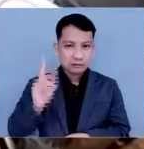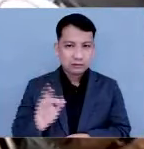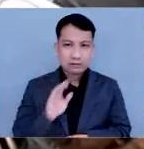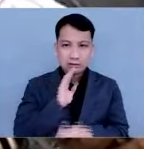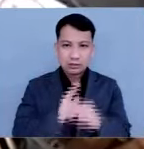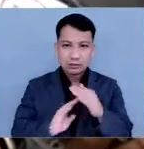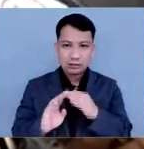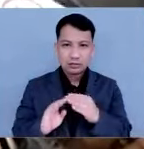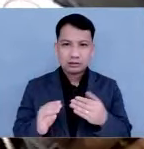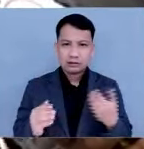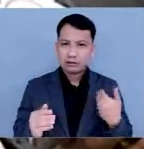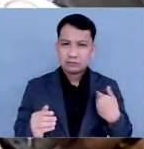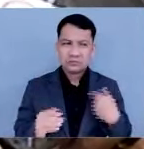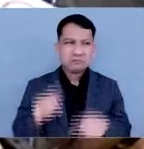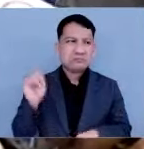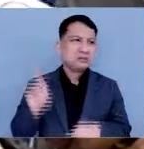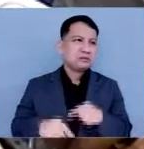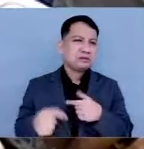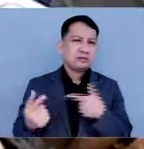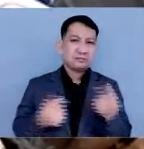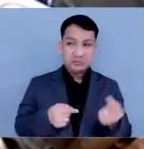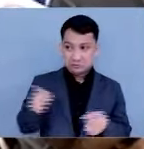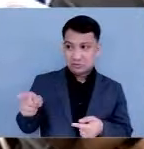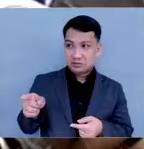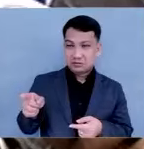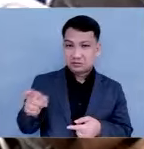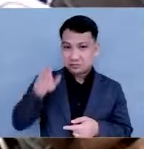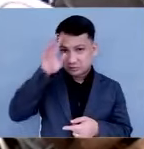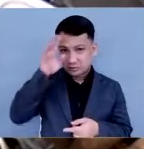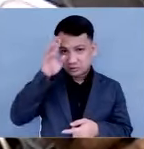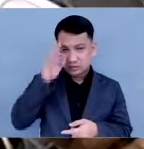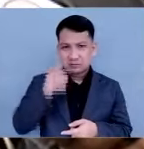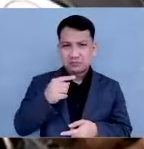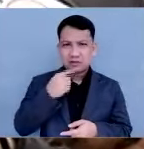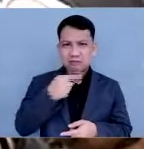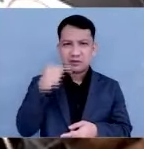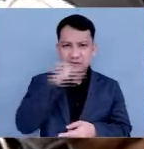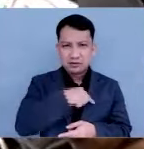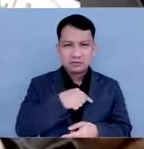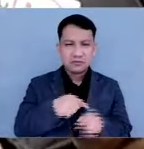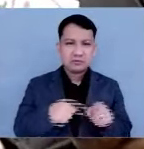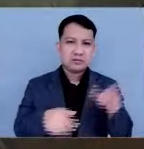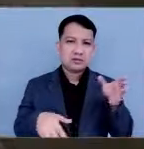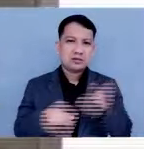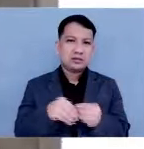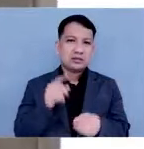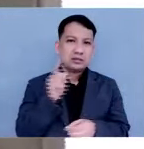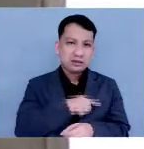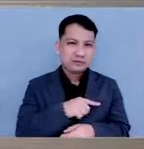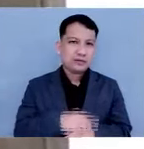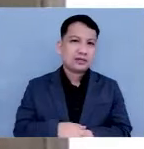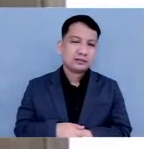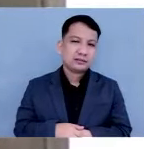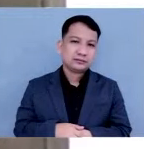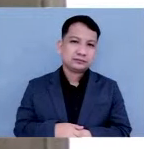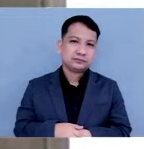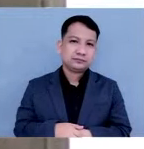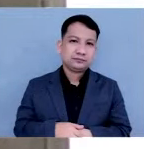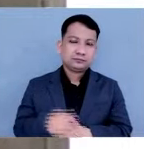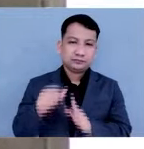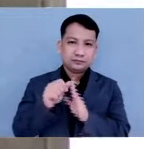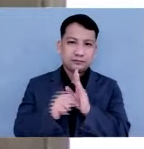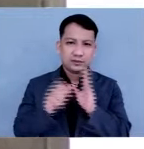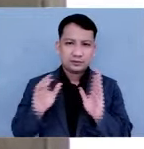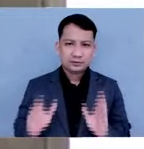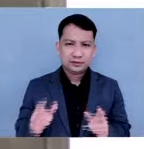Hindi mangyayari yung mga pinagsasabi ng mga allegation, I'm sure peke lahat yun. Itinanggi rin ng abogado ni Kibuloy